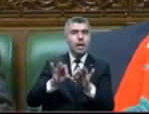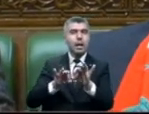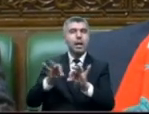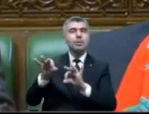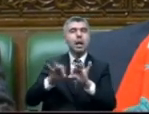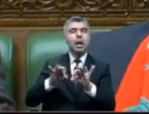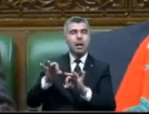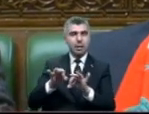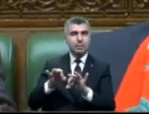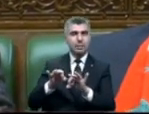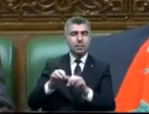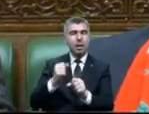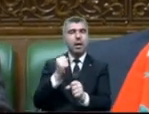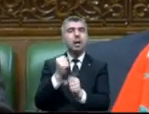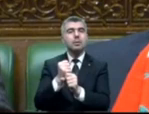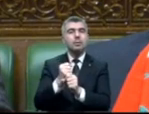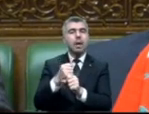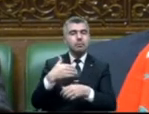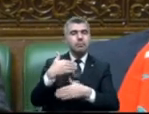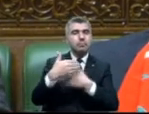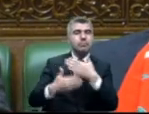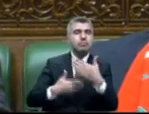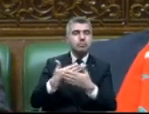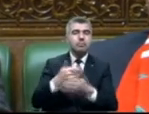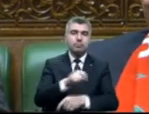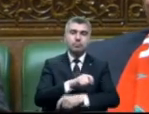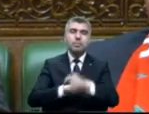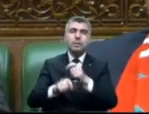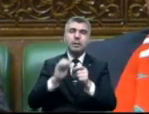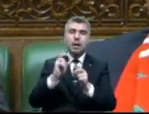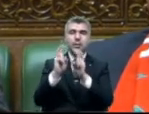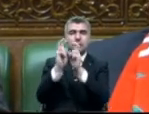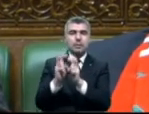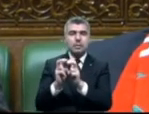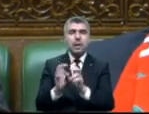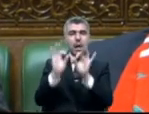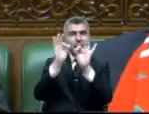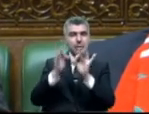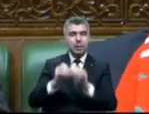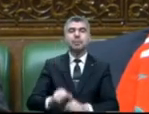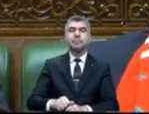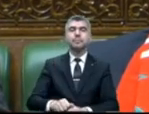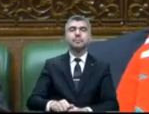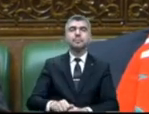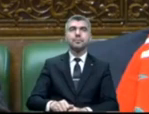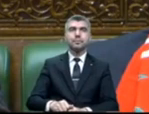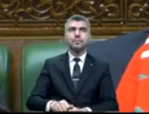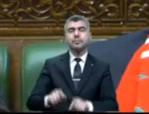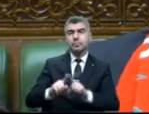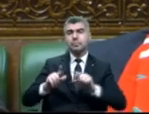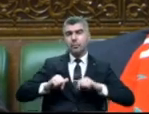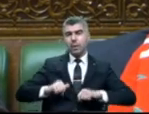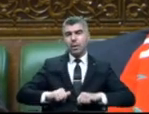اللي ممكن تقوموا بها واللي تضعفوا المجهود ديالكم فيها باش ننقصوا من هذا العدد هذا؟ السيدة